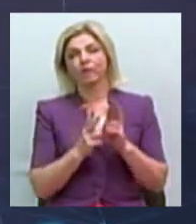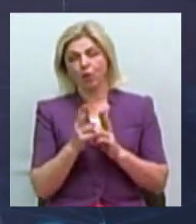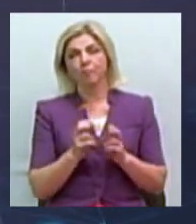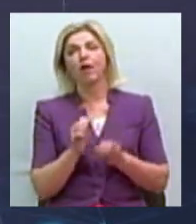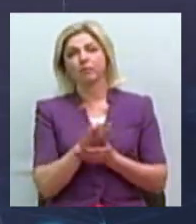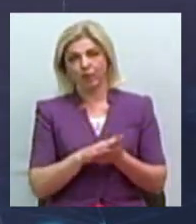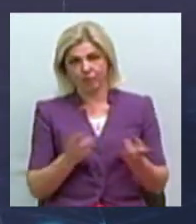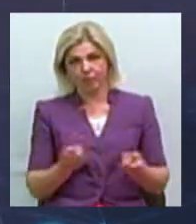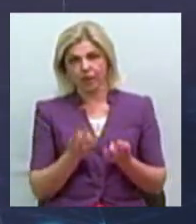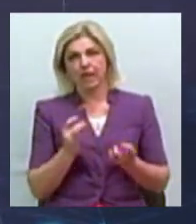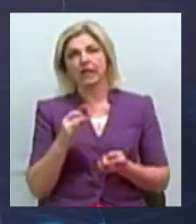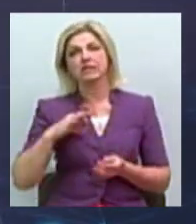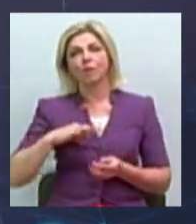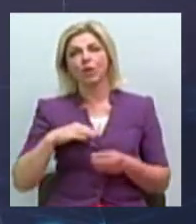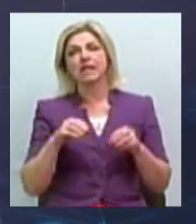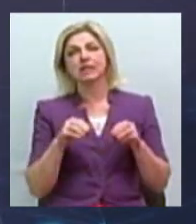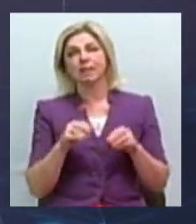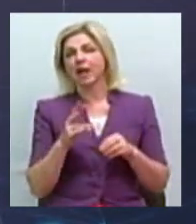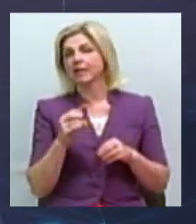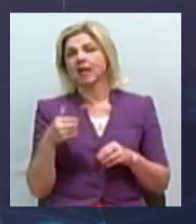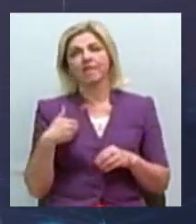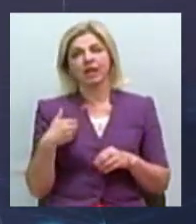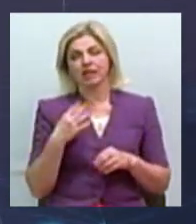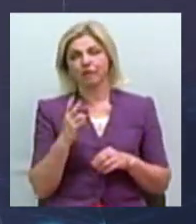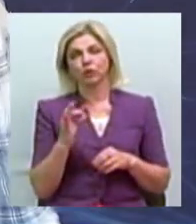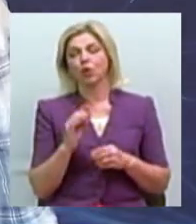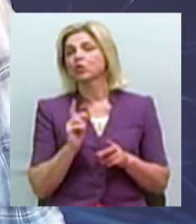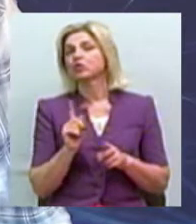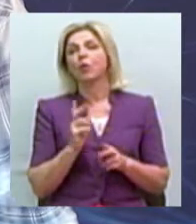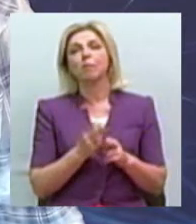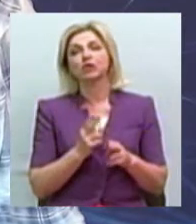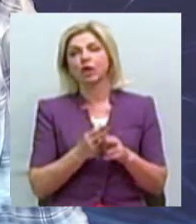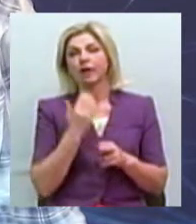земля неефективно. Да, неефективно. Що заважає? В чому, ну, проблеми? Ну,